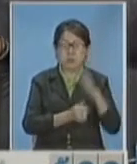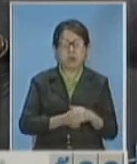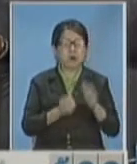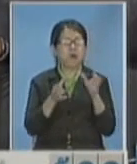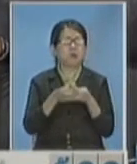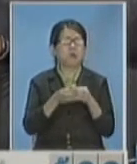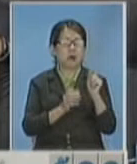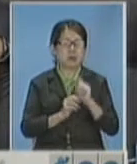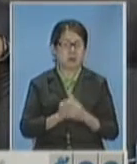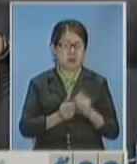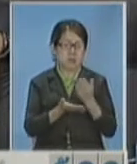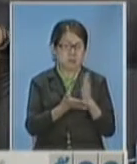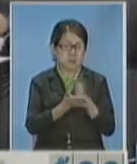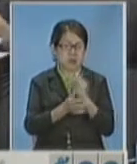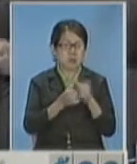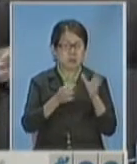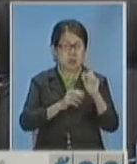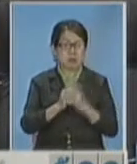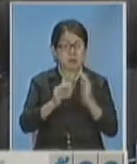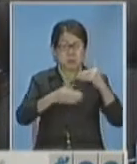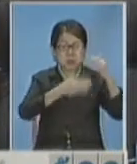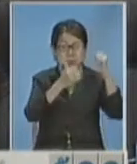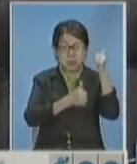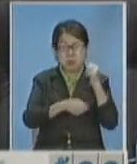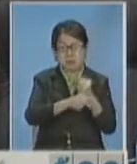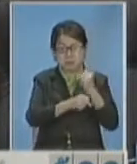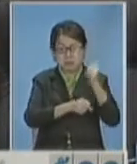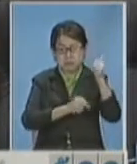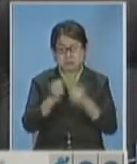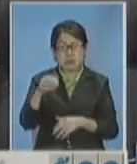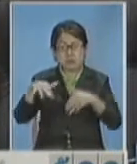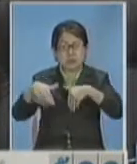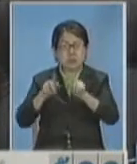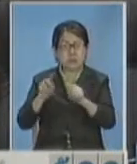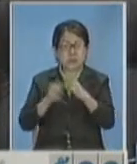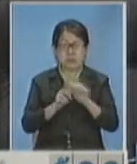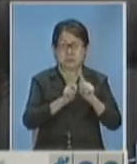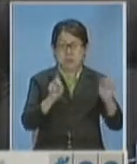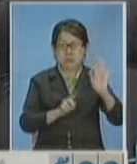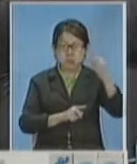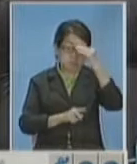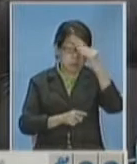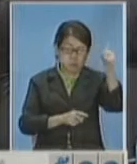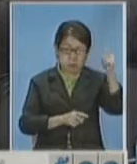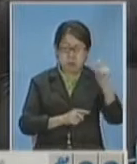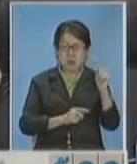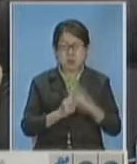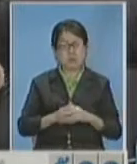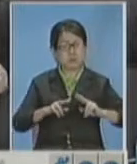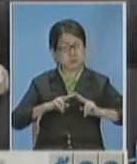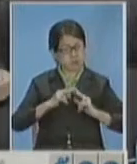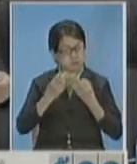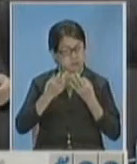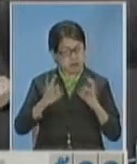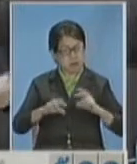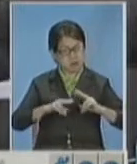อยู่ในกลุ่มผู้ชุมชนที่ก้าวหน้าแล้วเป็นส่วนใหญ่ซึ่งต่างจากของญี่ปุ่นเขาเน้นเรื่องของความเป็นอิสระความ